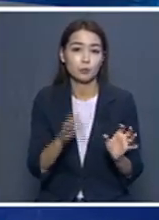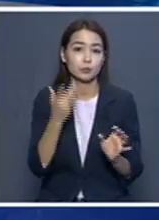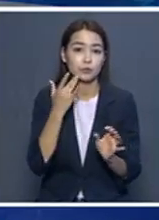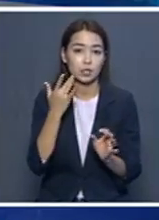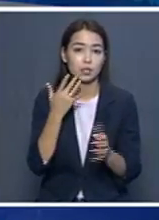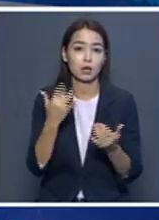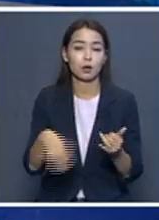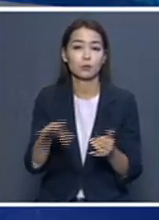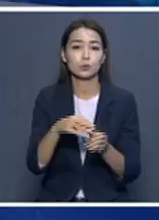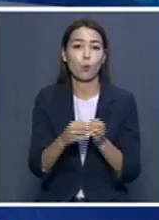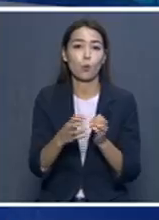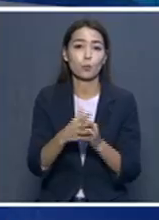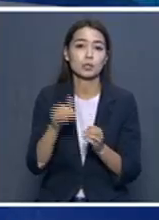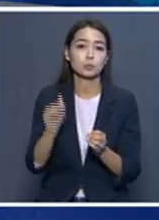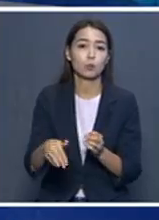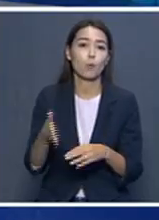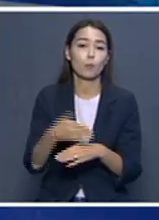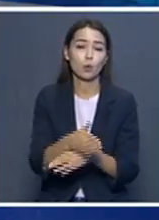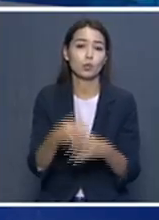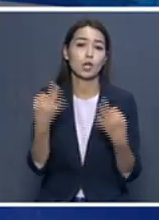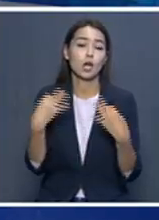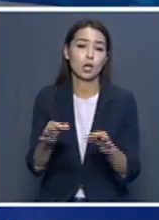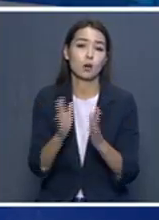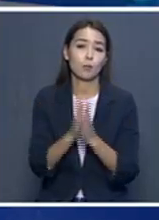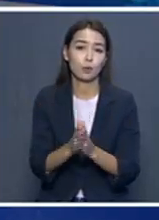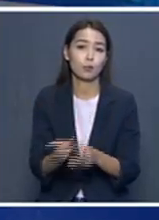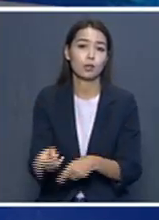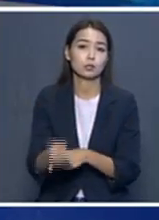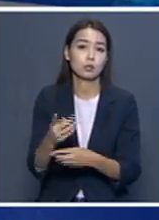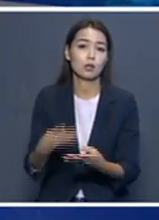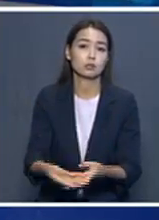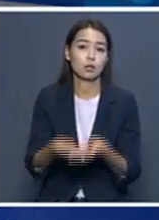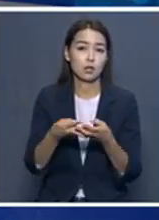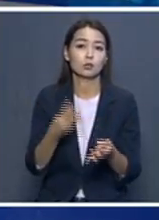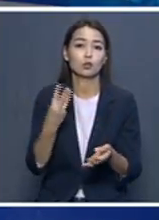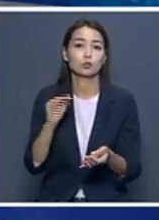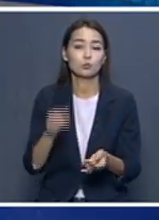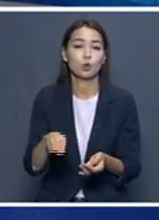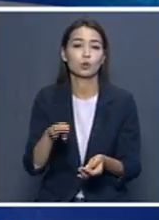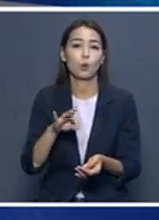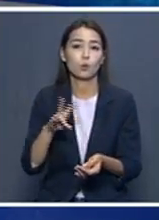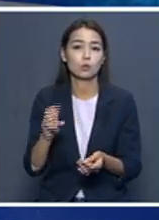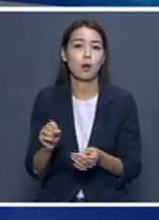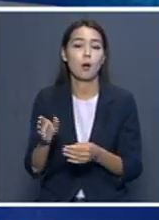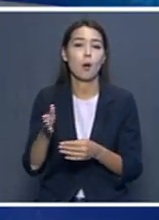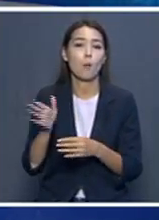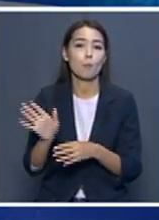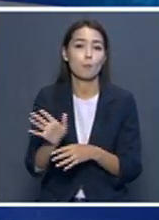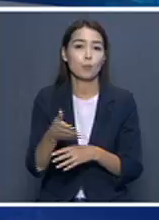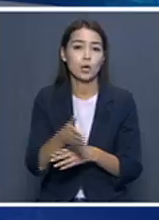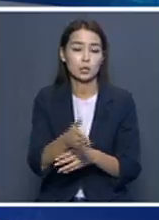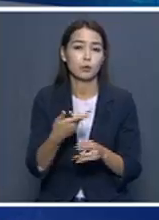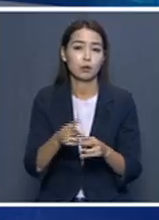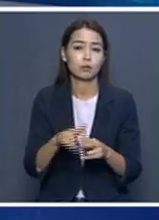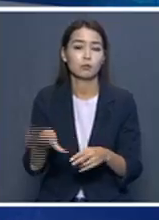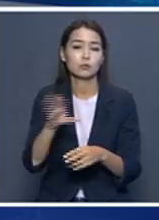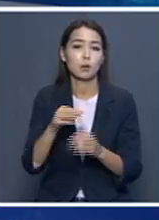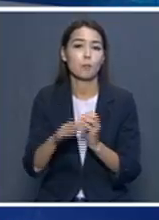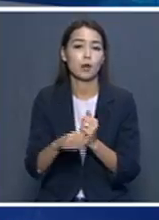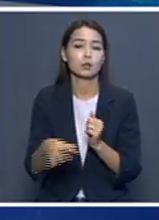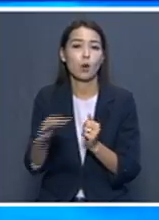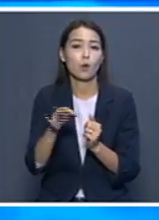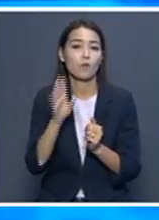көлемі 15 мың тонна балық аулауға рұқсат етілсе, оның 3 мың тоннасы Балқаш ауданындағы Құйған ауылының балықшыларына